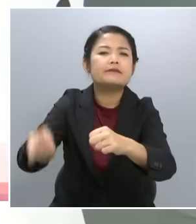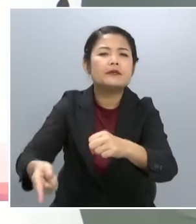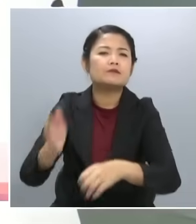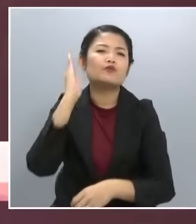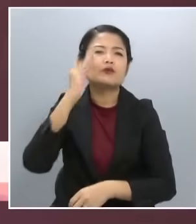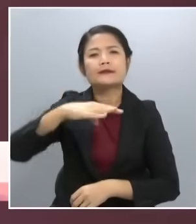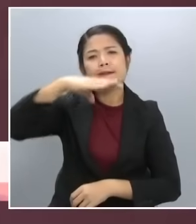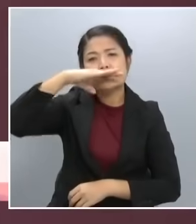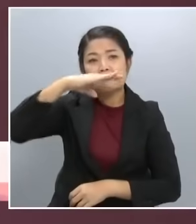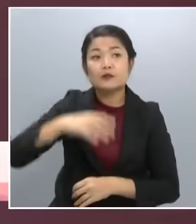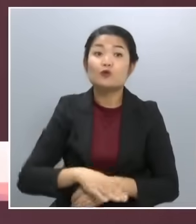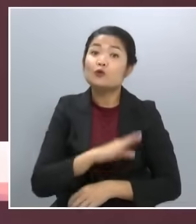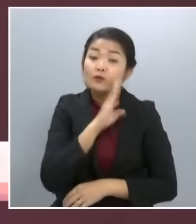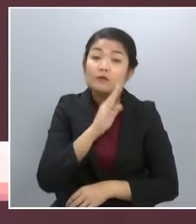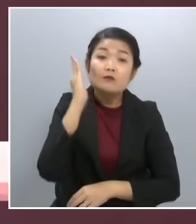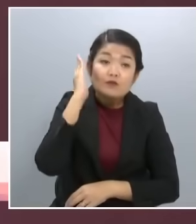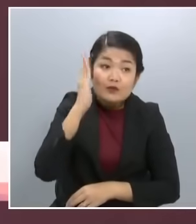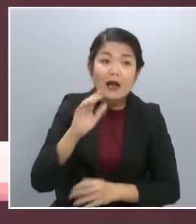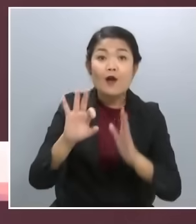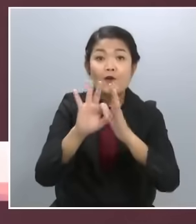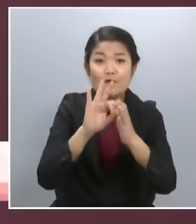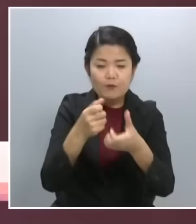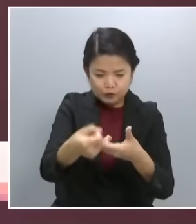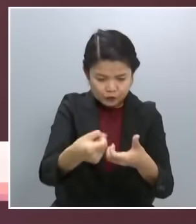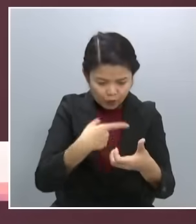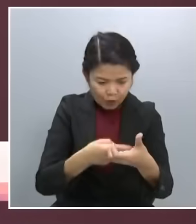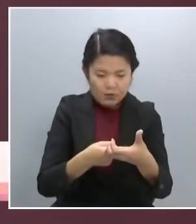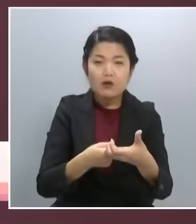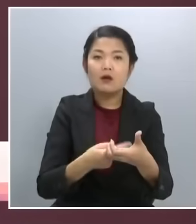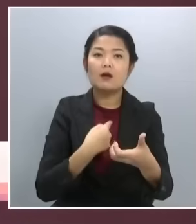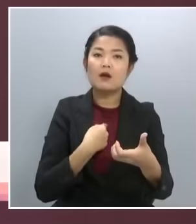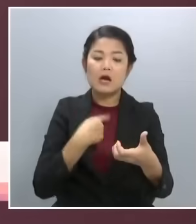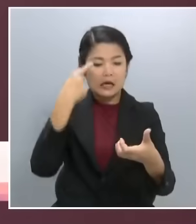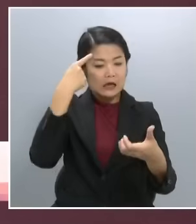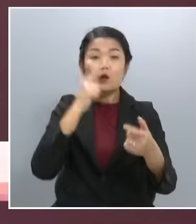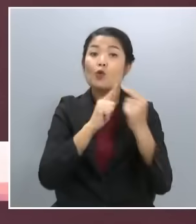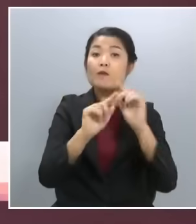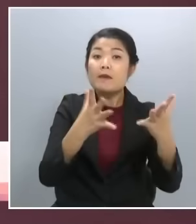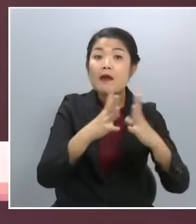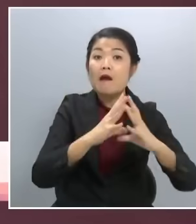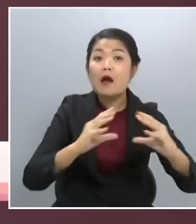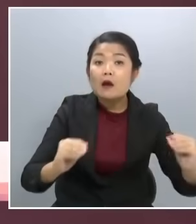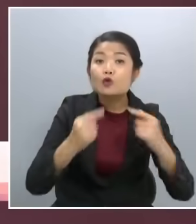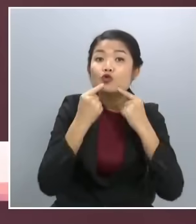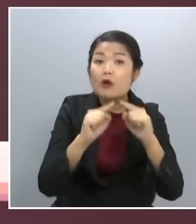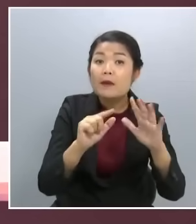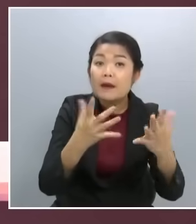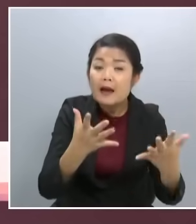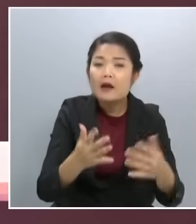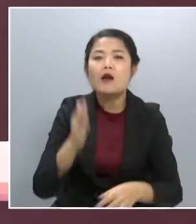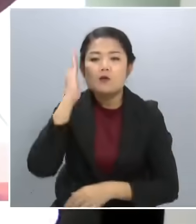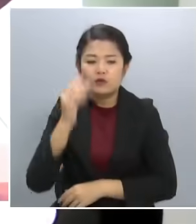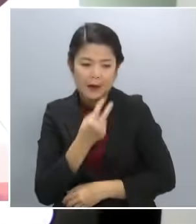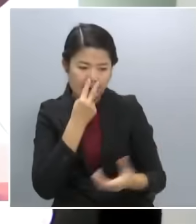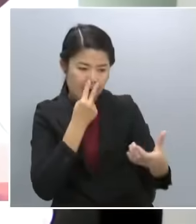หวงเวลามีผู้ชายเนี่ยทักเฟซมาหาแพรวทั้งๆที่แพรวเนี่ยไม่ได้คุยไม่ได้มีการตอบกลับแต่โบ้เนี่ยจะ